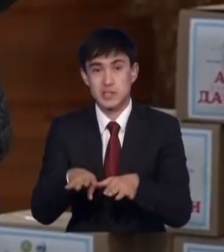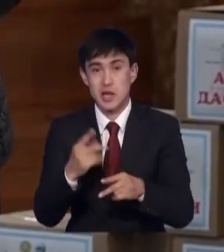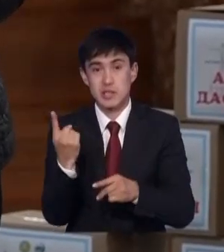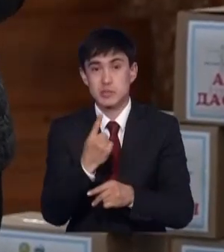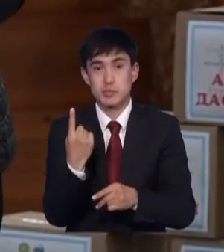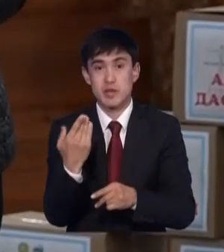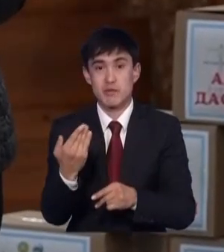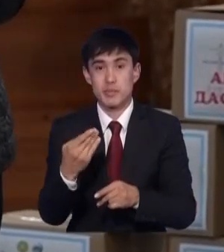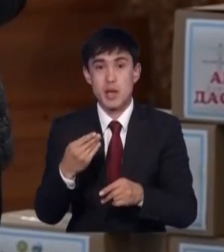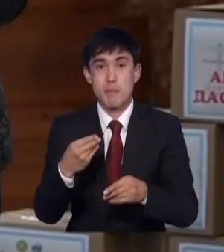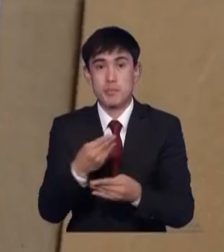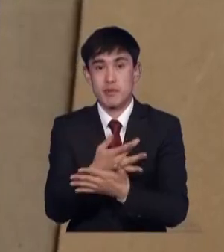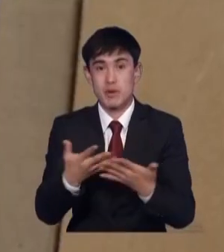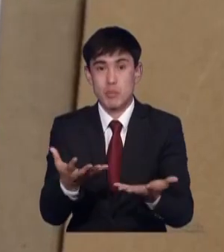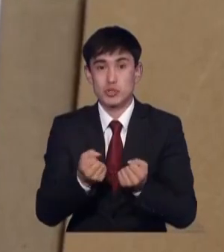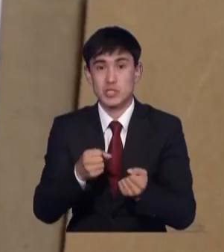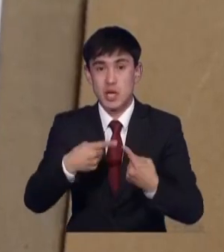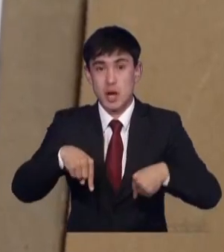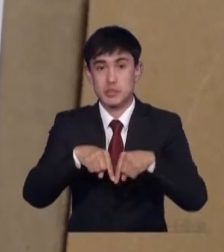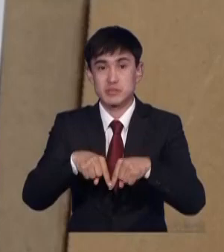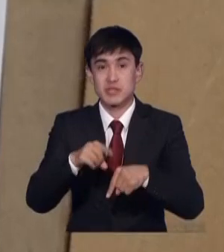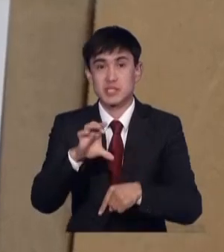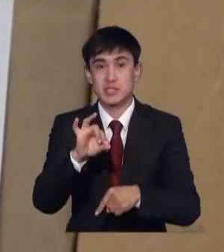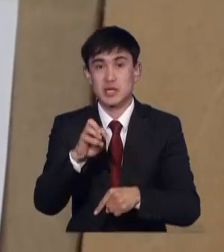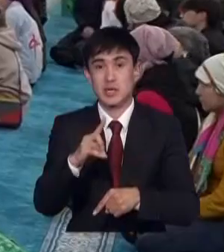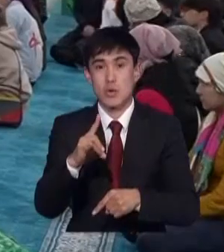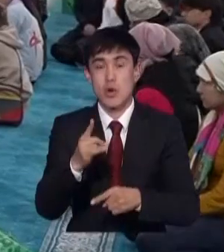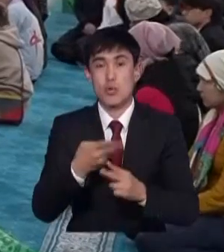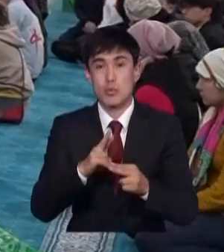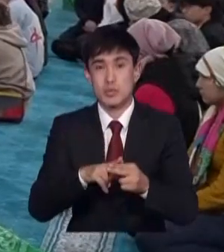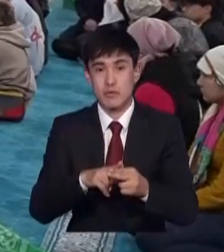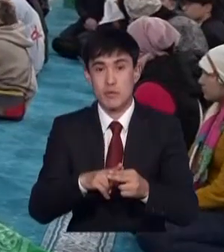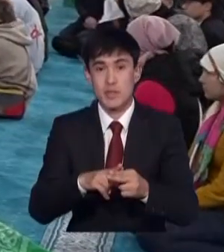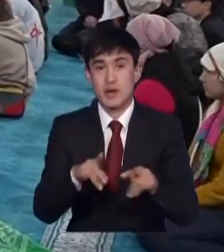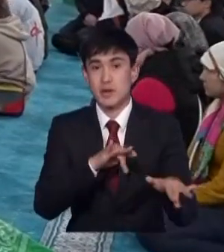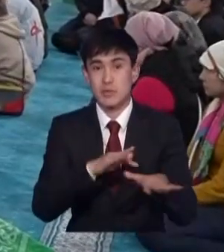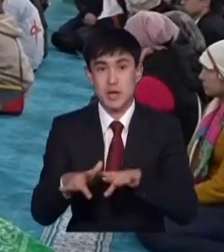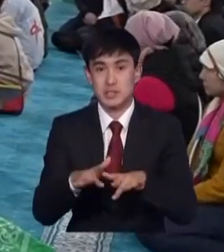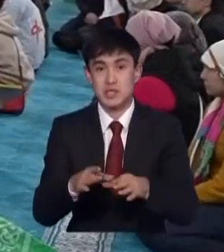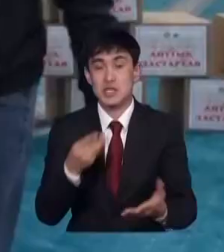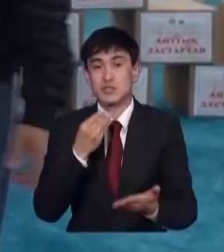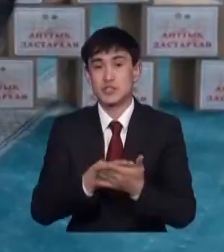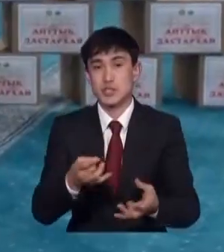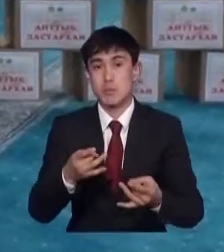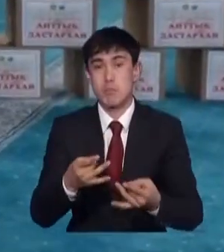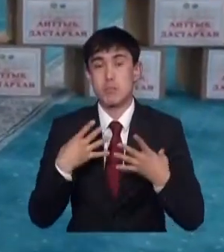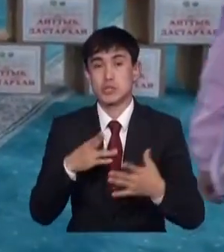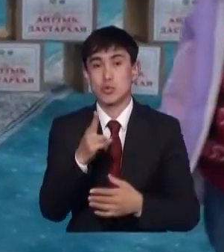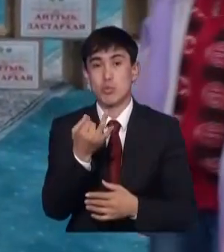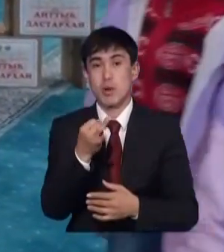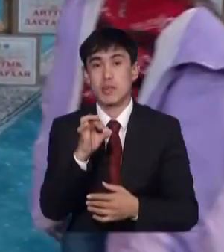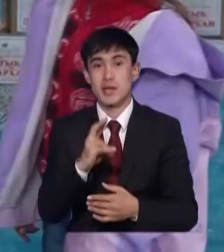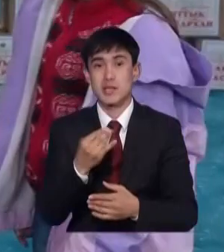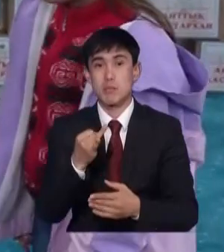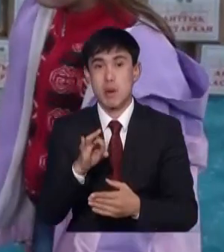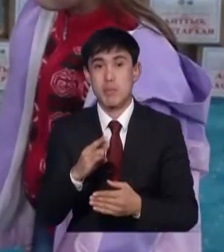одними из первых продовольственные товары получили члены общественного объединения СН Кроме того в рамках акции священный праздник Курбан а